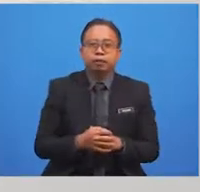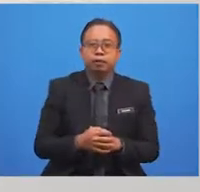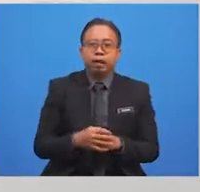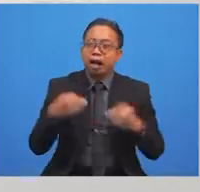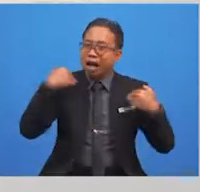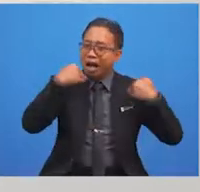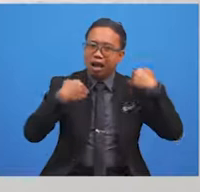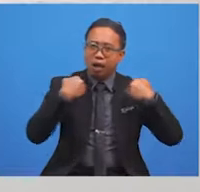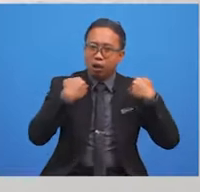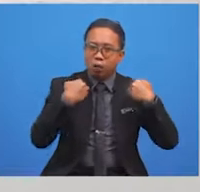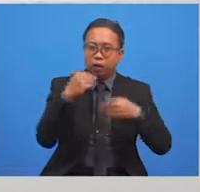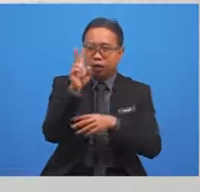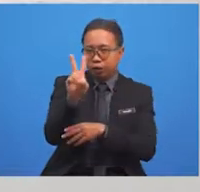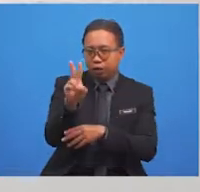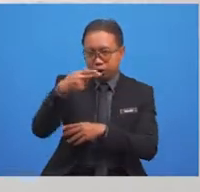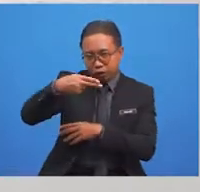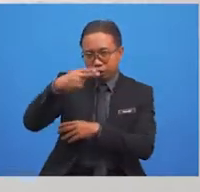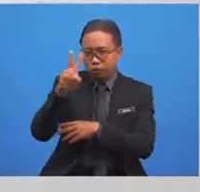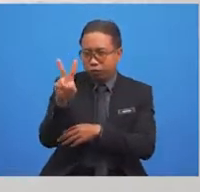sebagai haiwan herbivor.